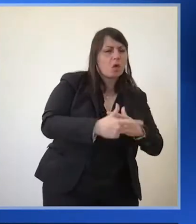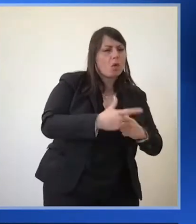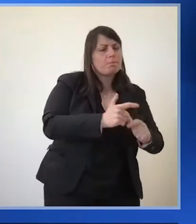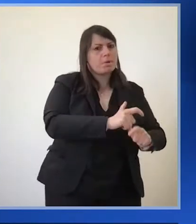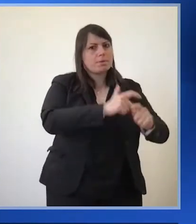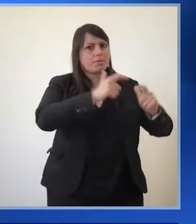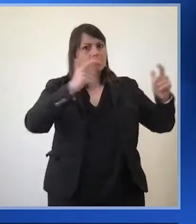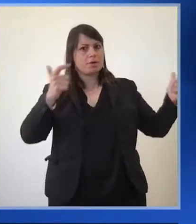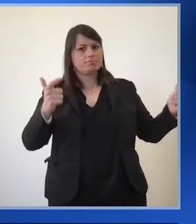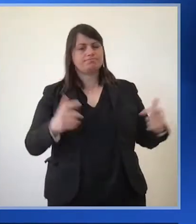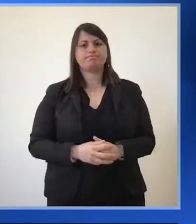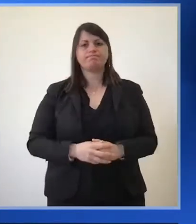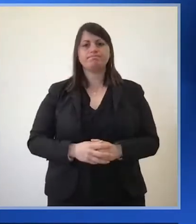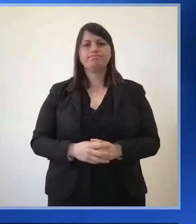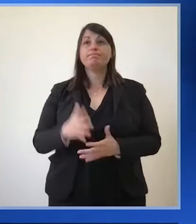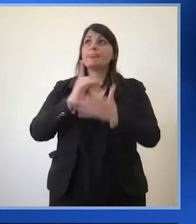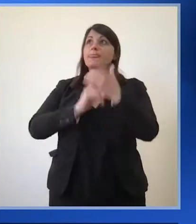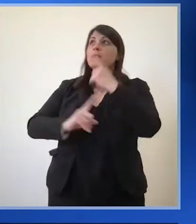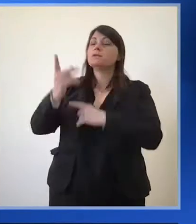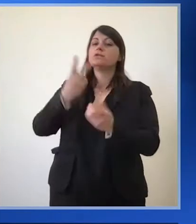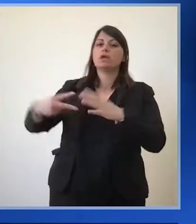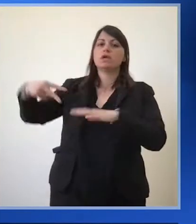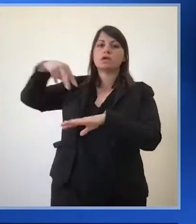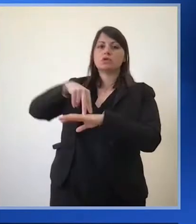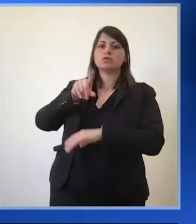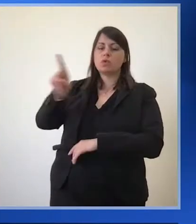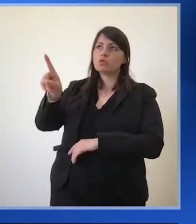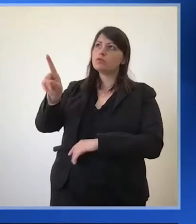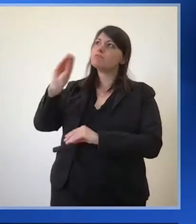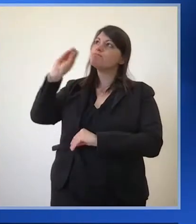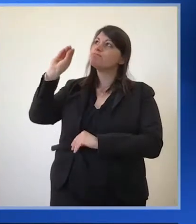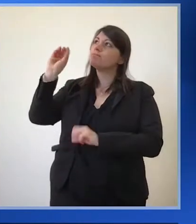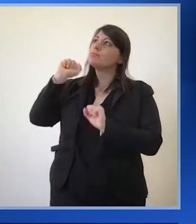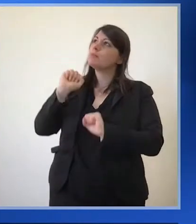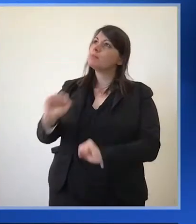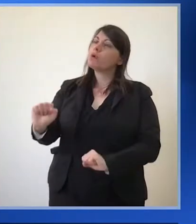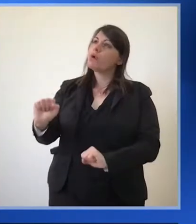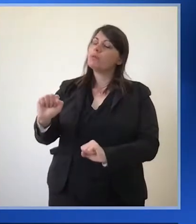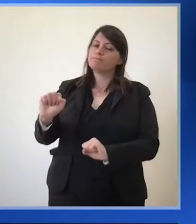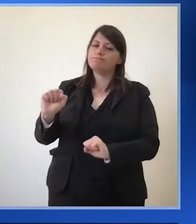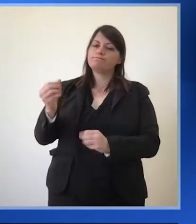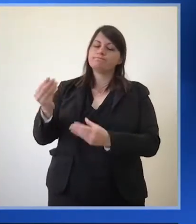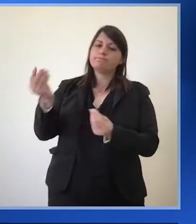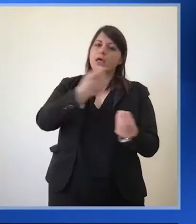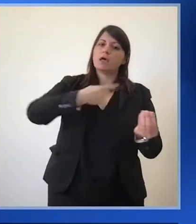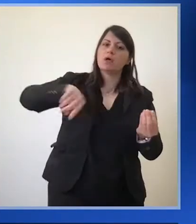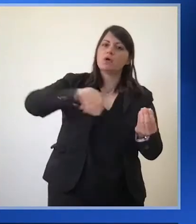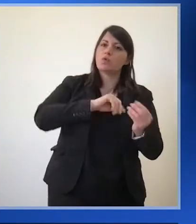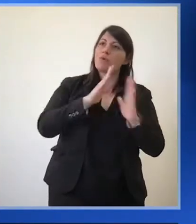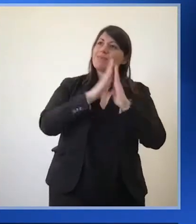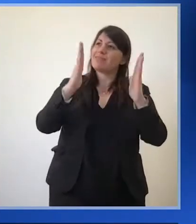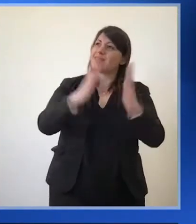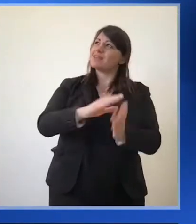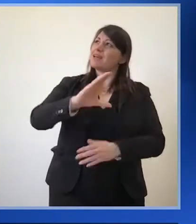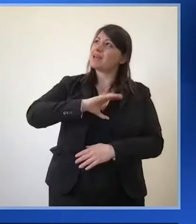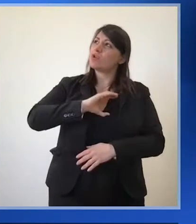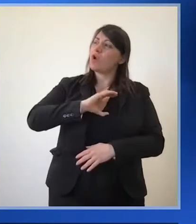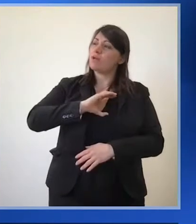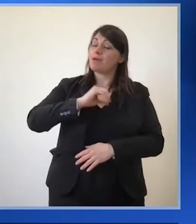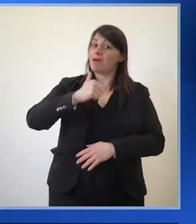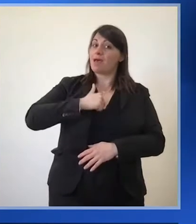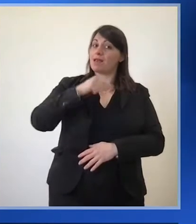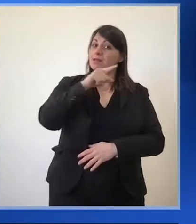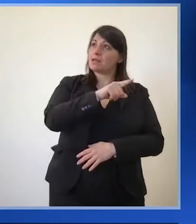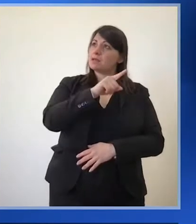Al Signore risorto domandiamo di accompagnare il cammino di riconciliazione che la Chiesa Cattolica Canadese